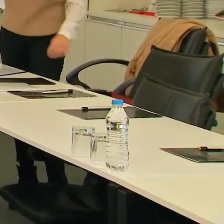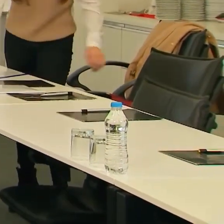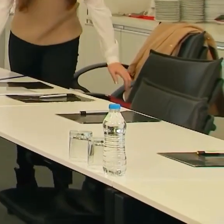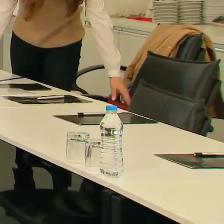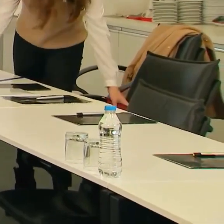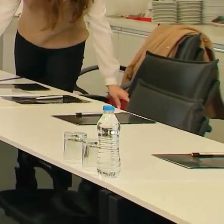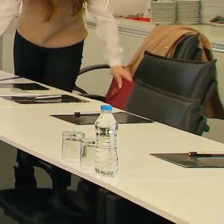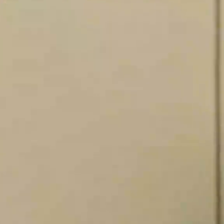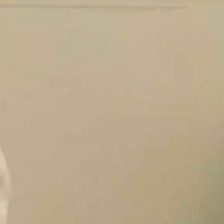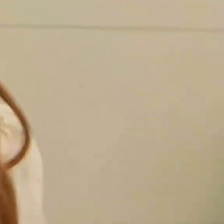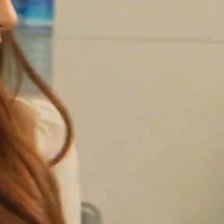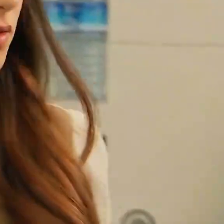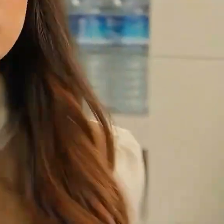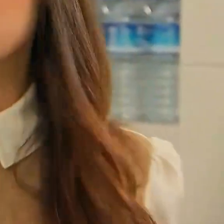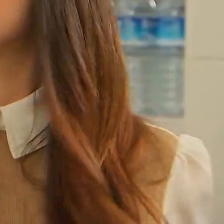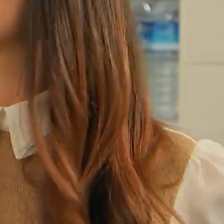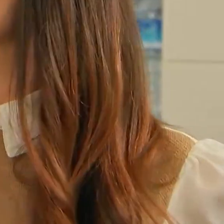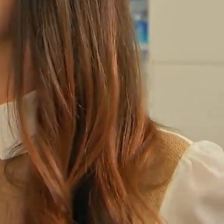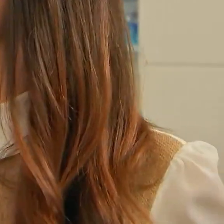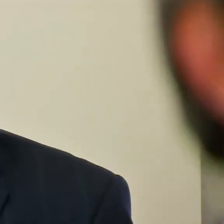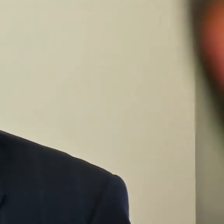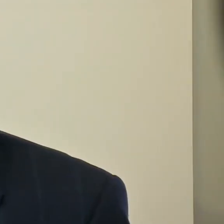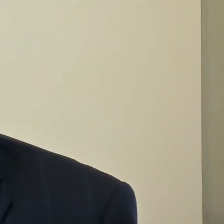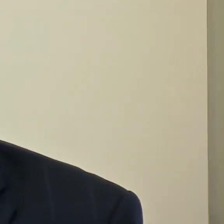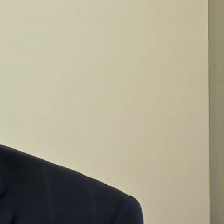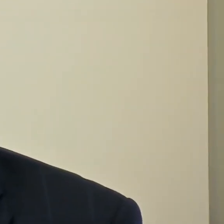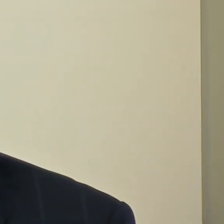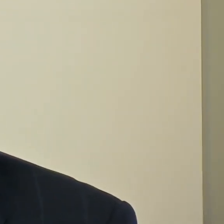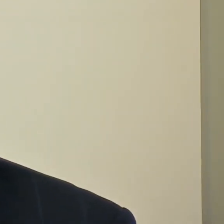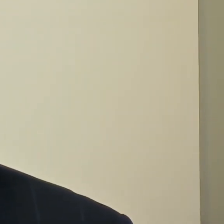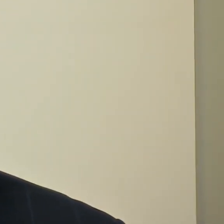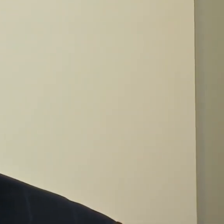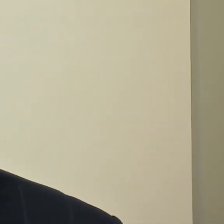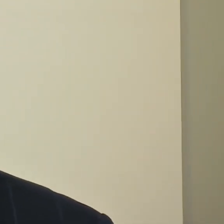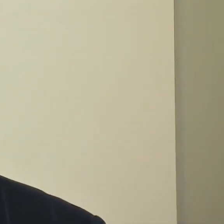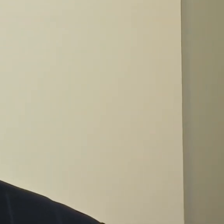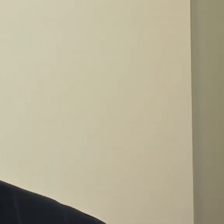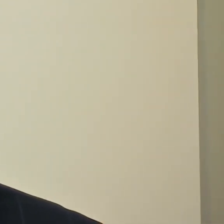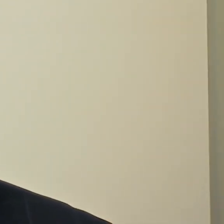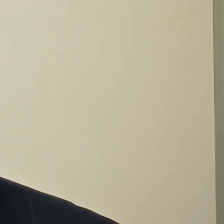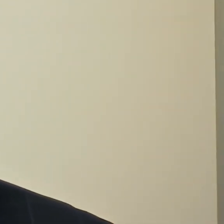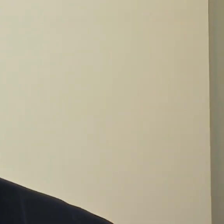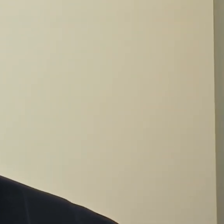kalktı. Ömer girdi içeri. Leyla'yı görünce duraksadı.